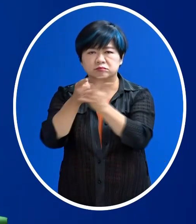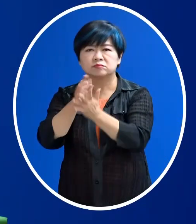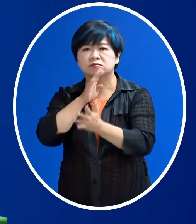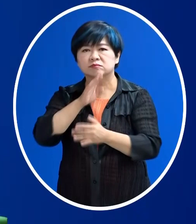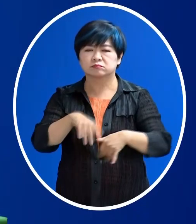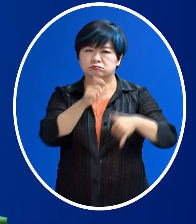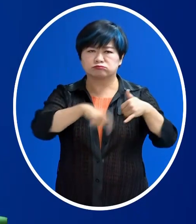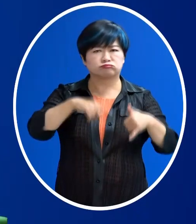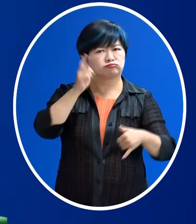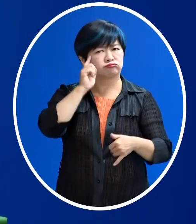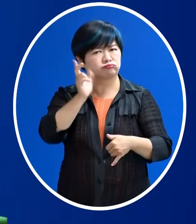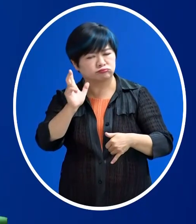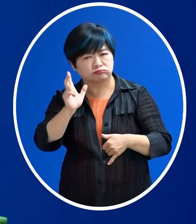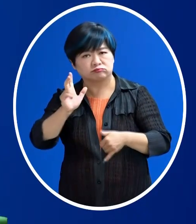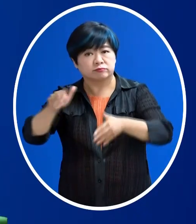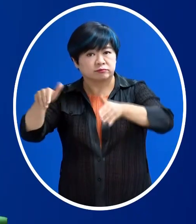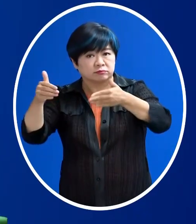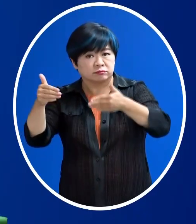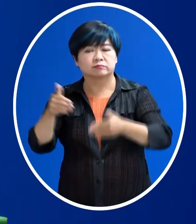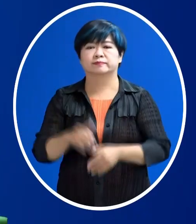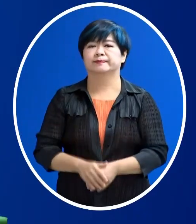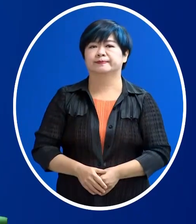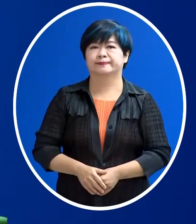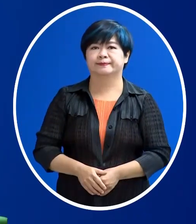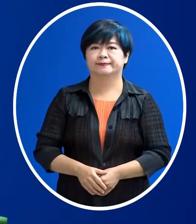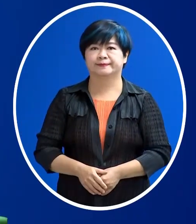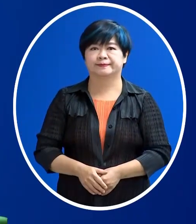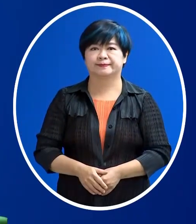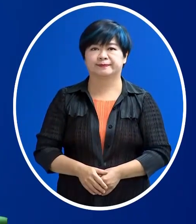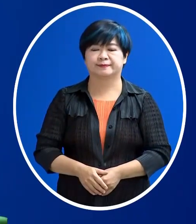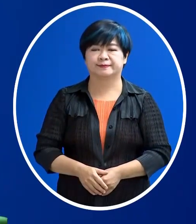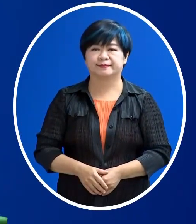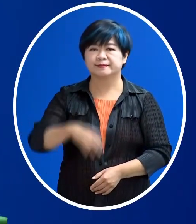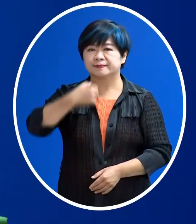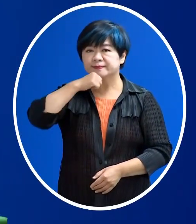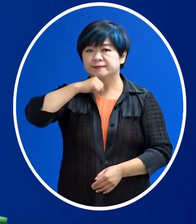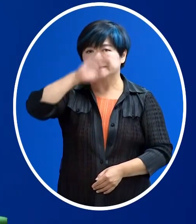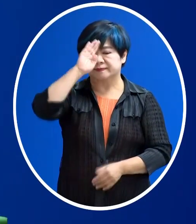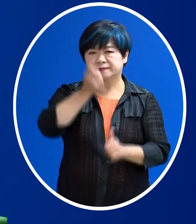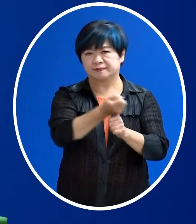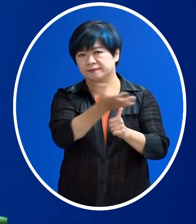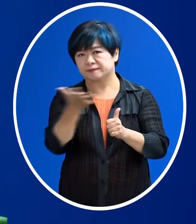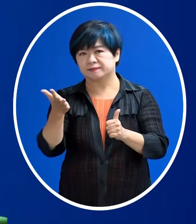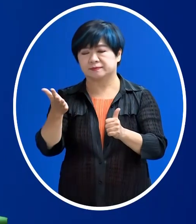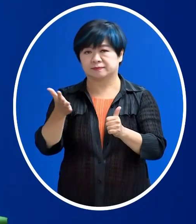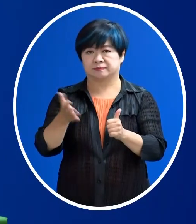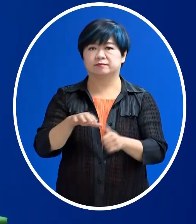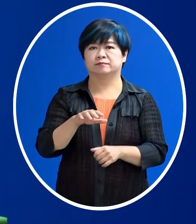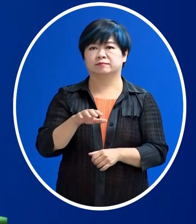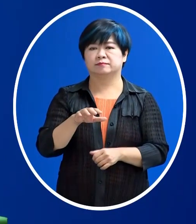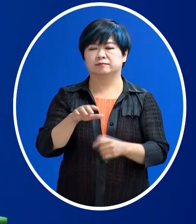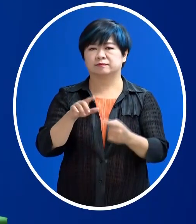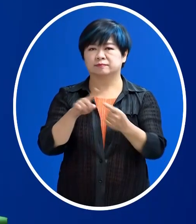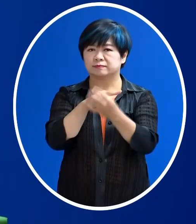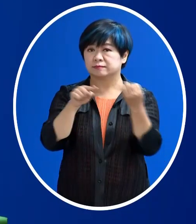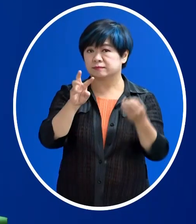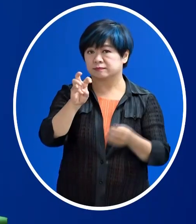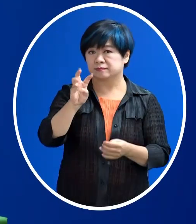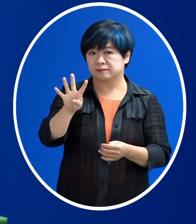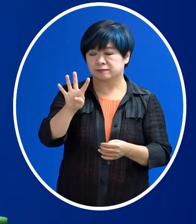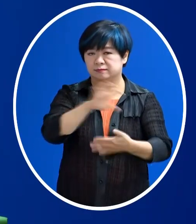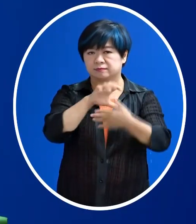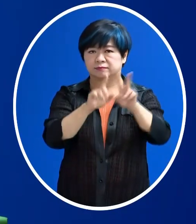或者是轻症的个案。那在这个本土的这个34例当中，除了